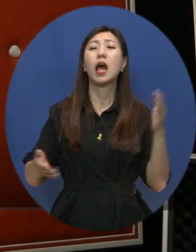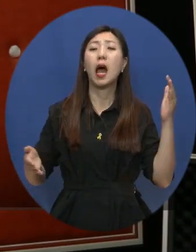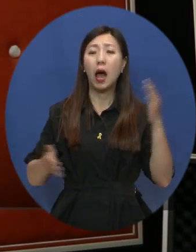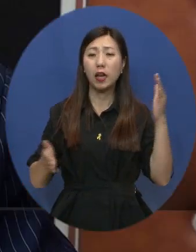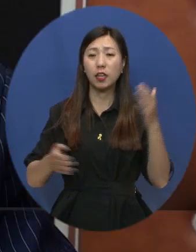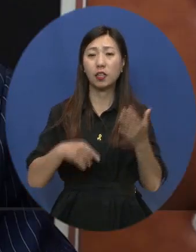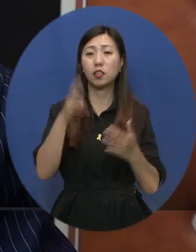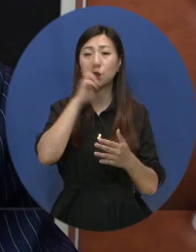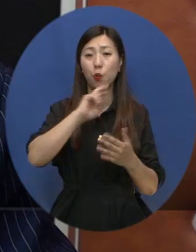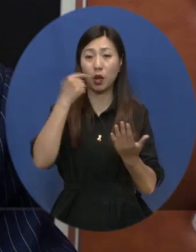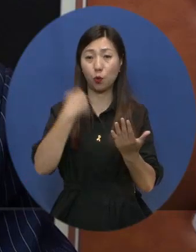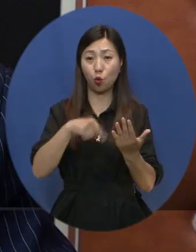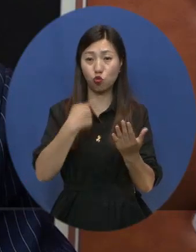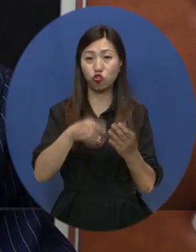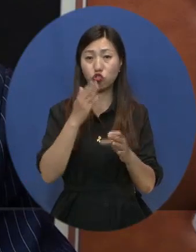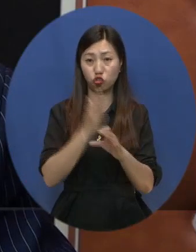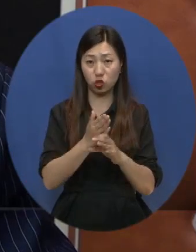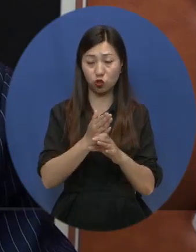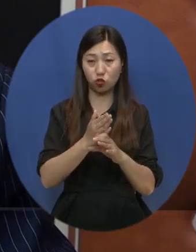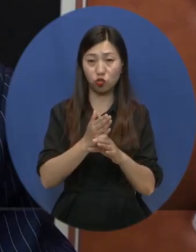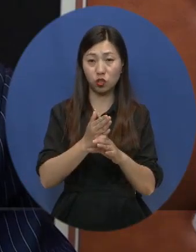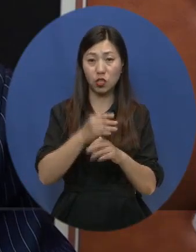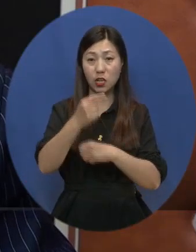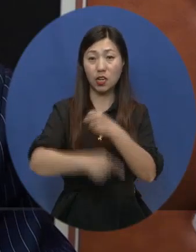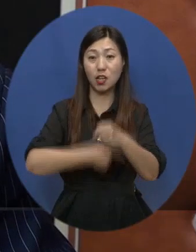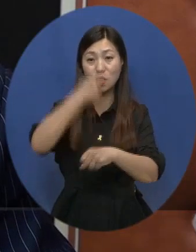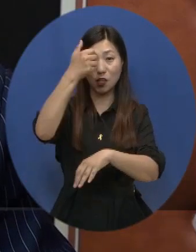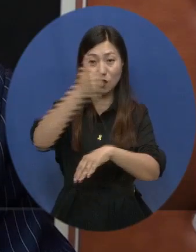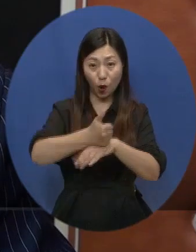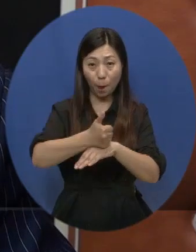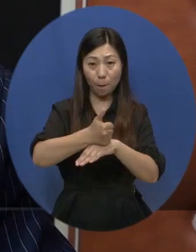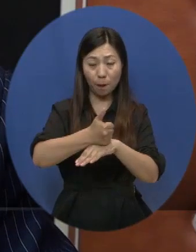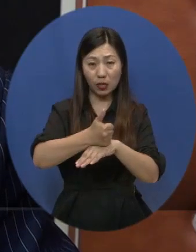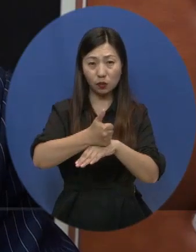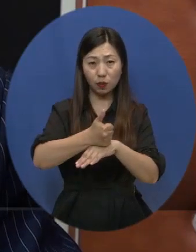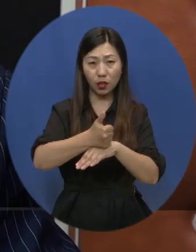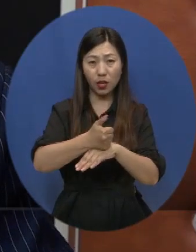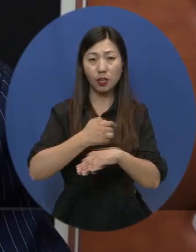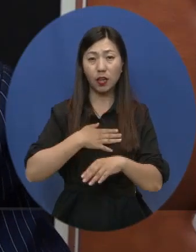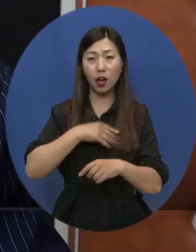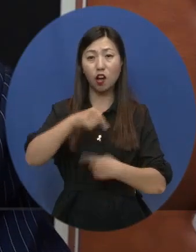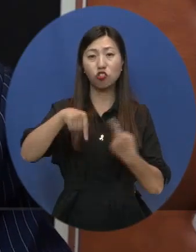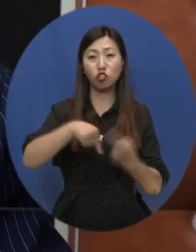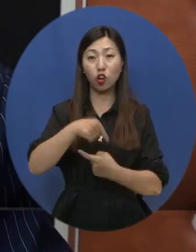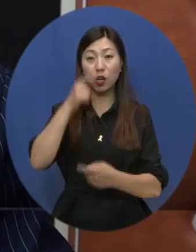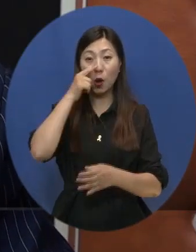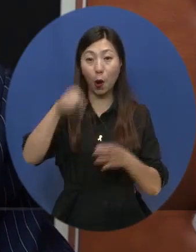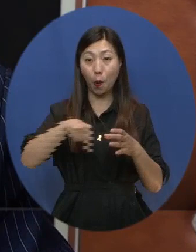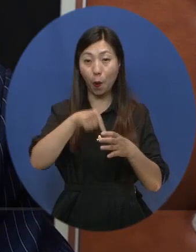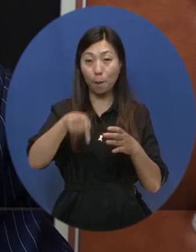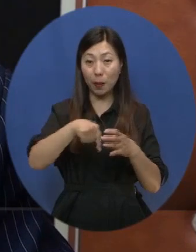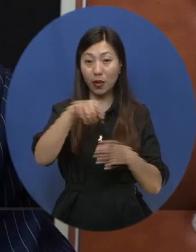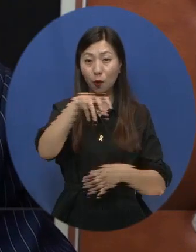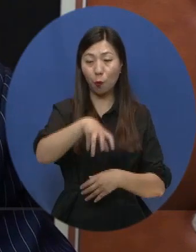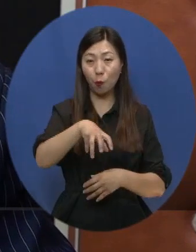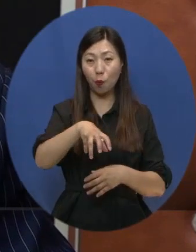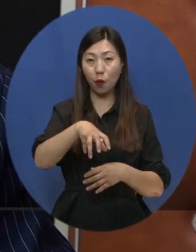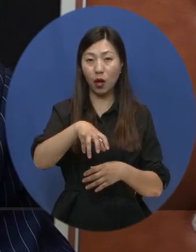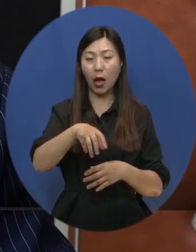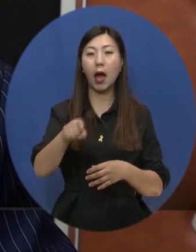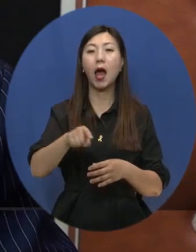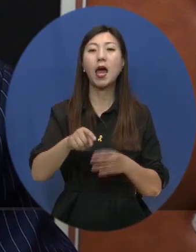또 연말마다 제가 운영하는 카페가 있는데 웹사이트 카페예요.